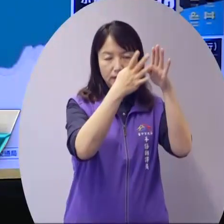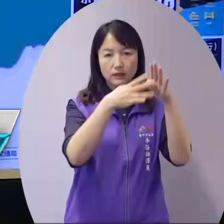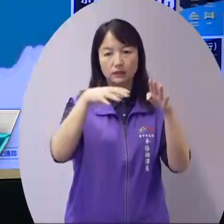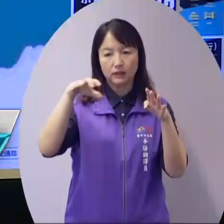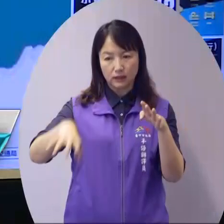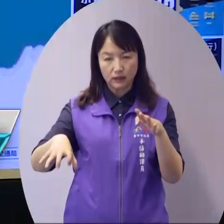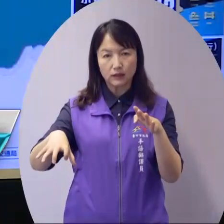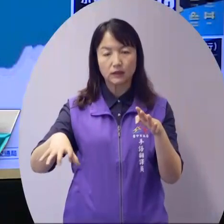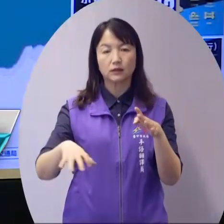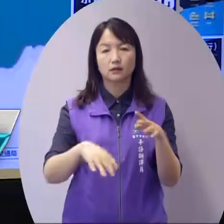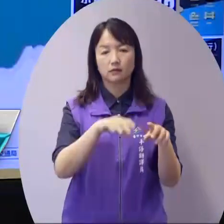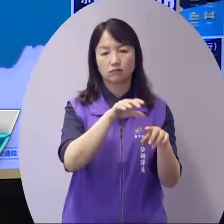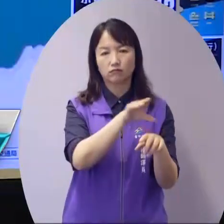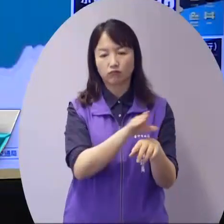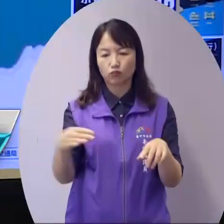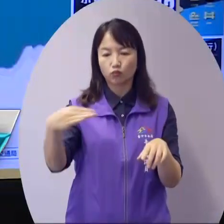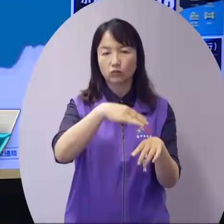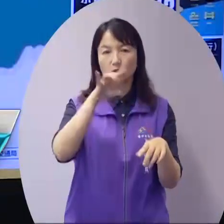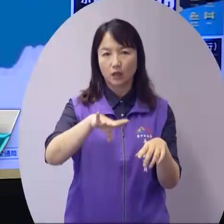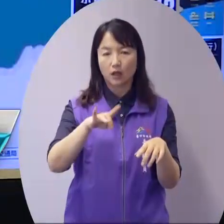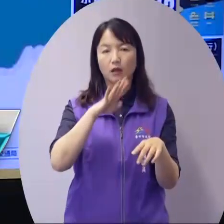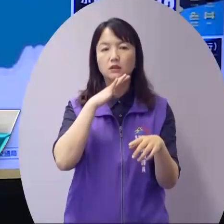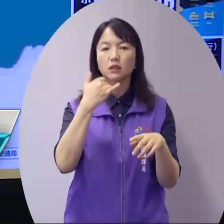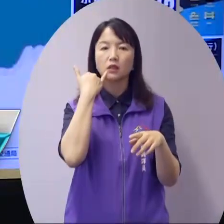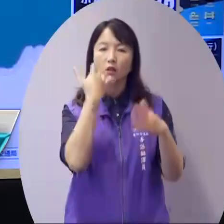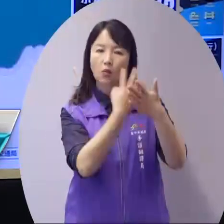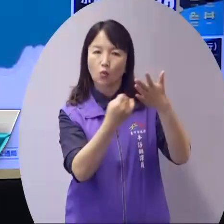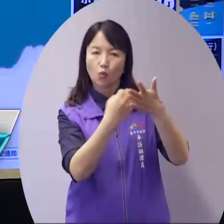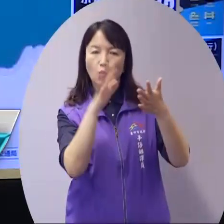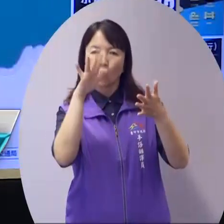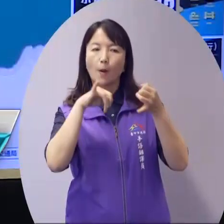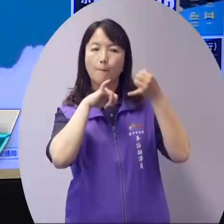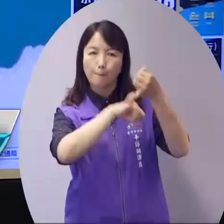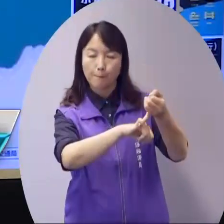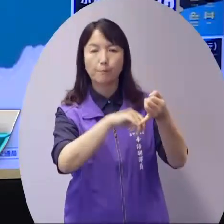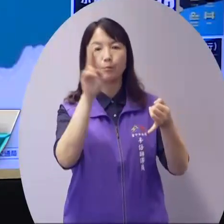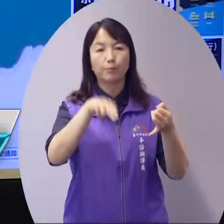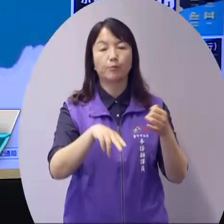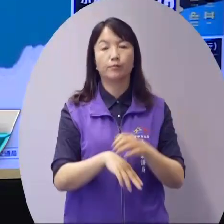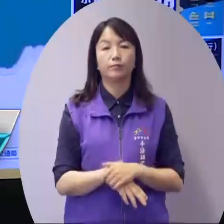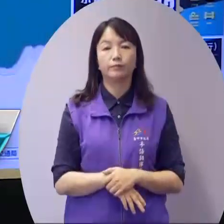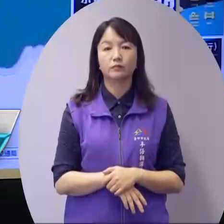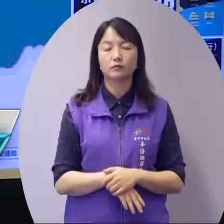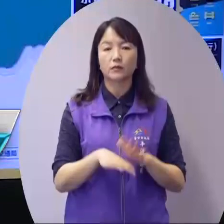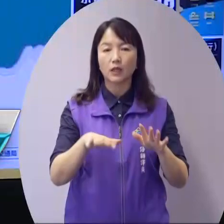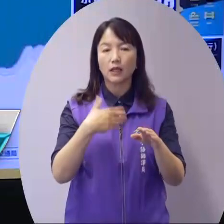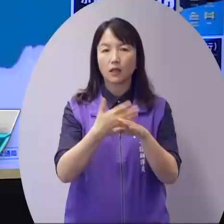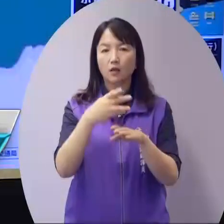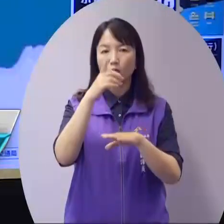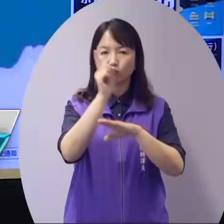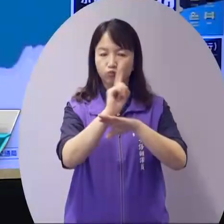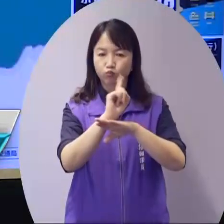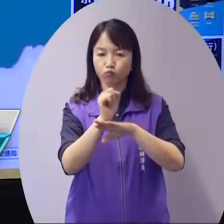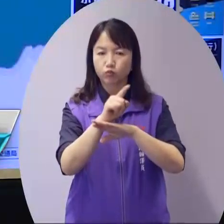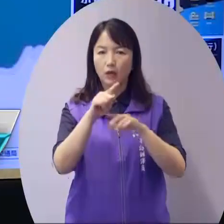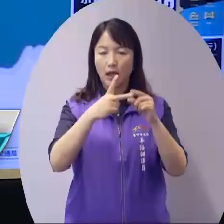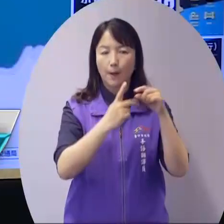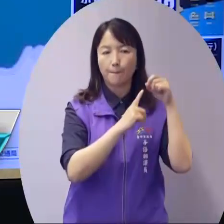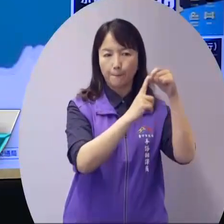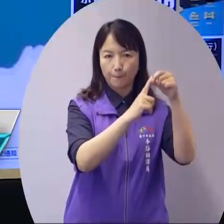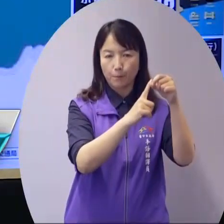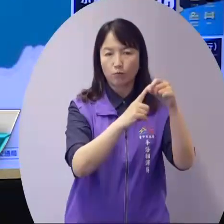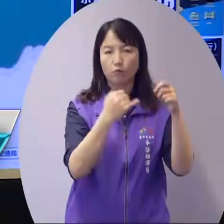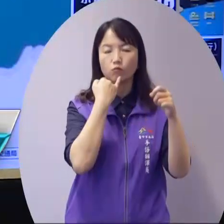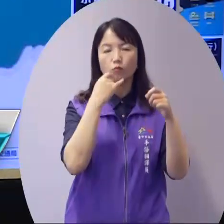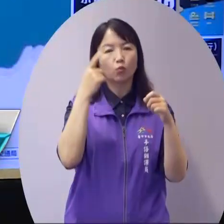站点。那可能有下面有一些联络方式，因为它可以预约等等，所以我们让小黄公车跟公车都有